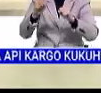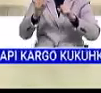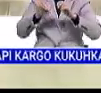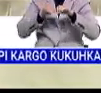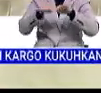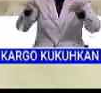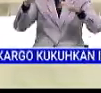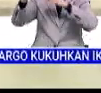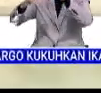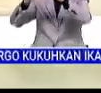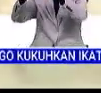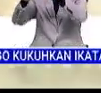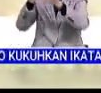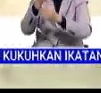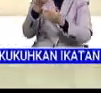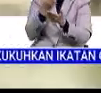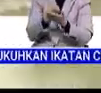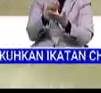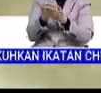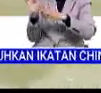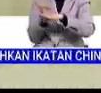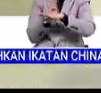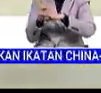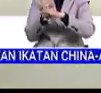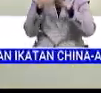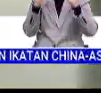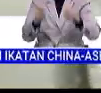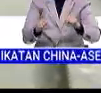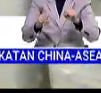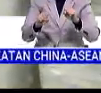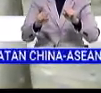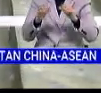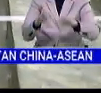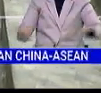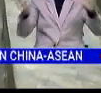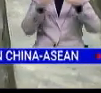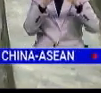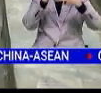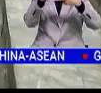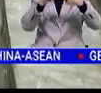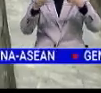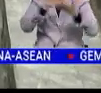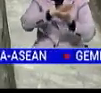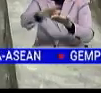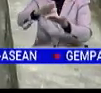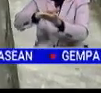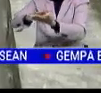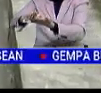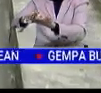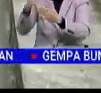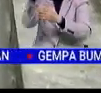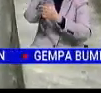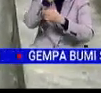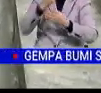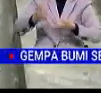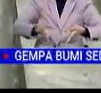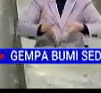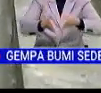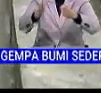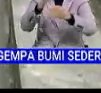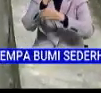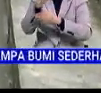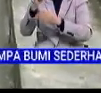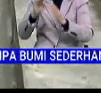maju dengan nilai ekonomi serta komersial melalui tiga komponen utama, iaitu pembersihan serta keindahan sungai